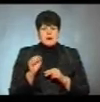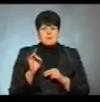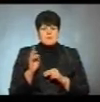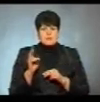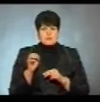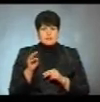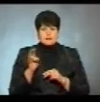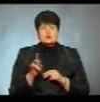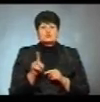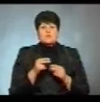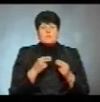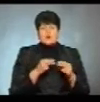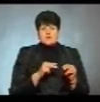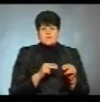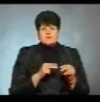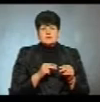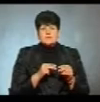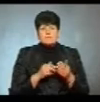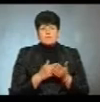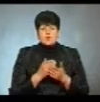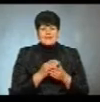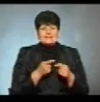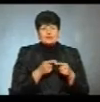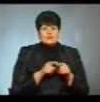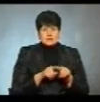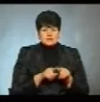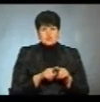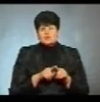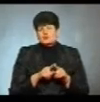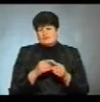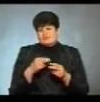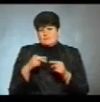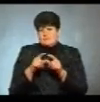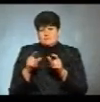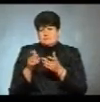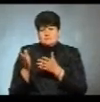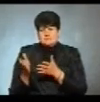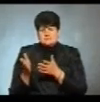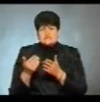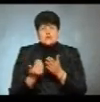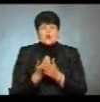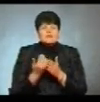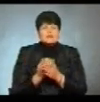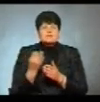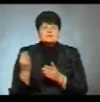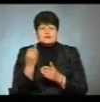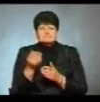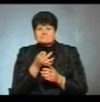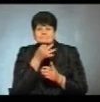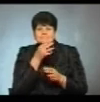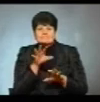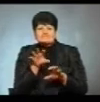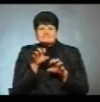скажімо, що продавати політичному, технологічний товар, що товар в супермаркеті, це новинка завжди притягує